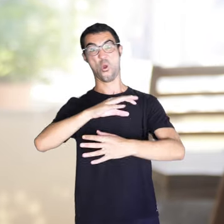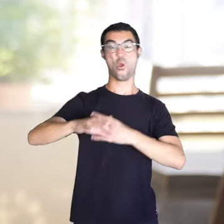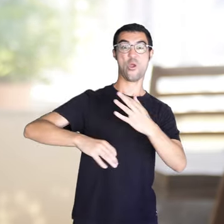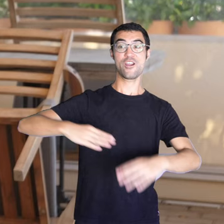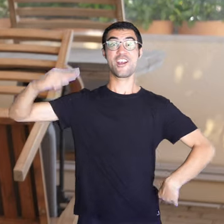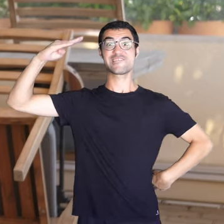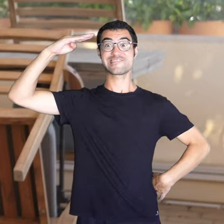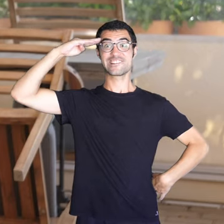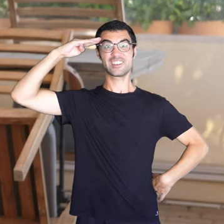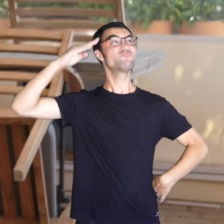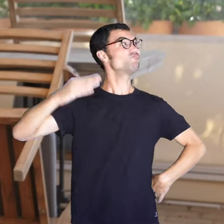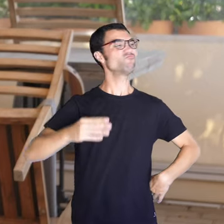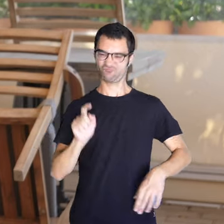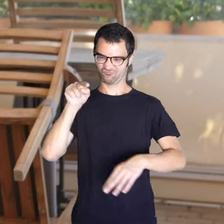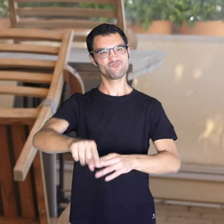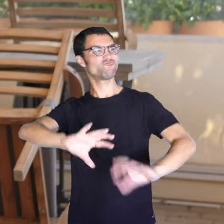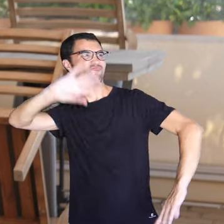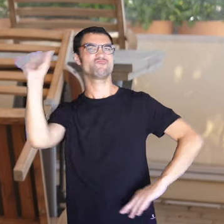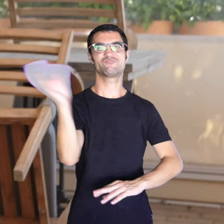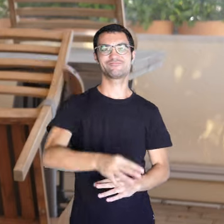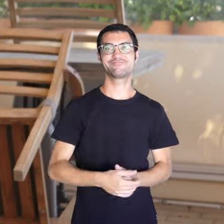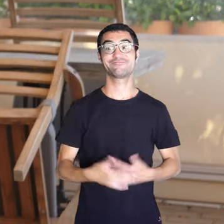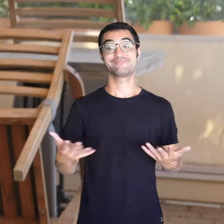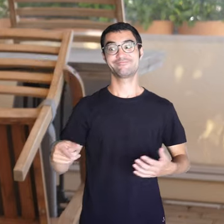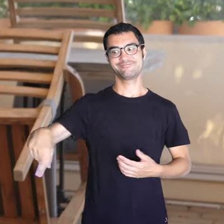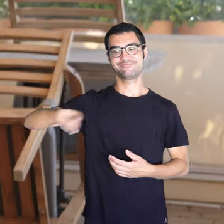anar a esport, que havia de guanyar.